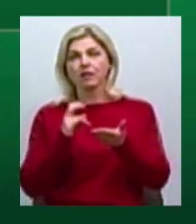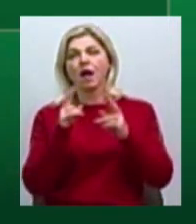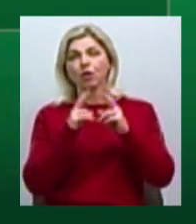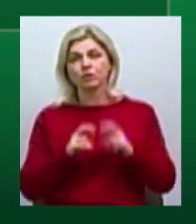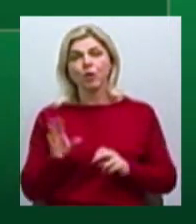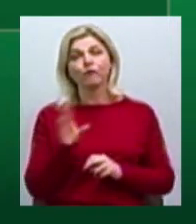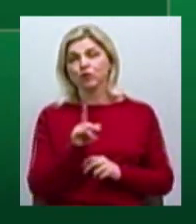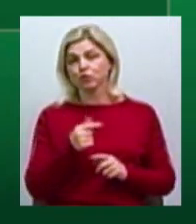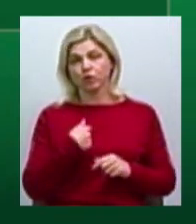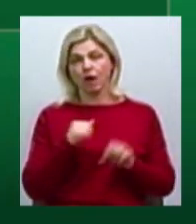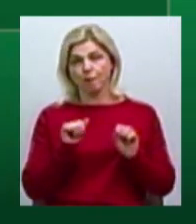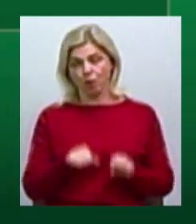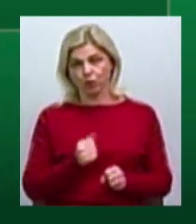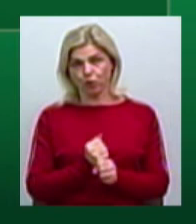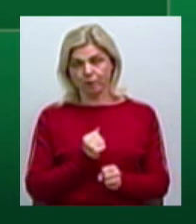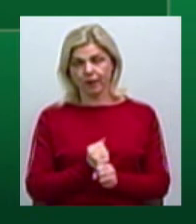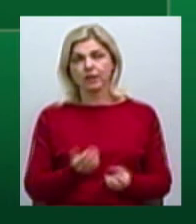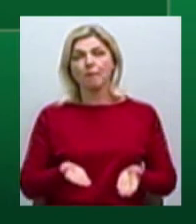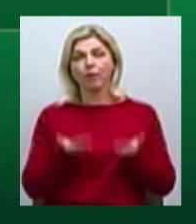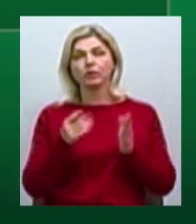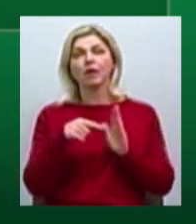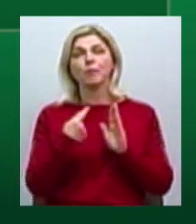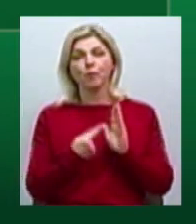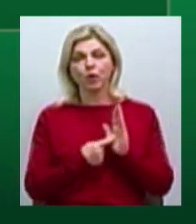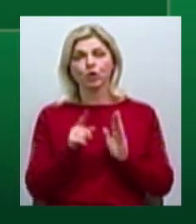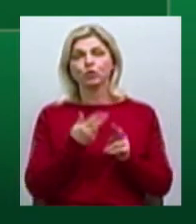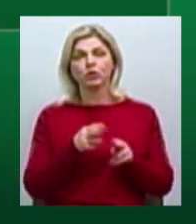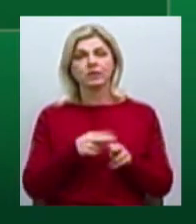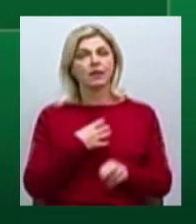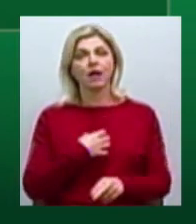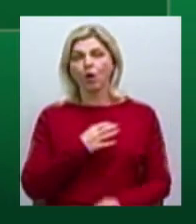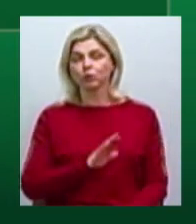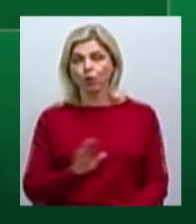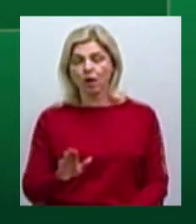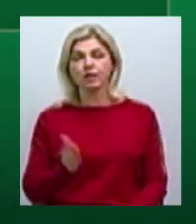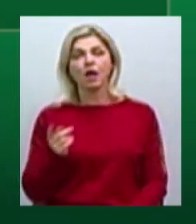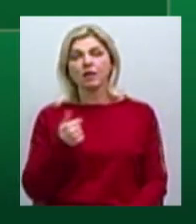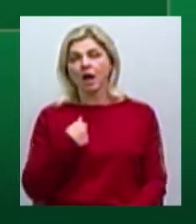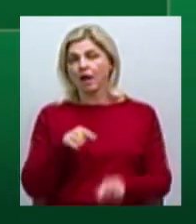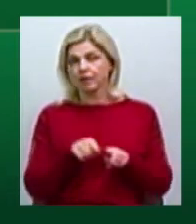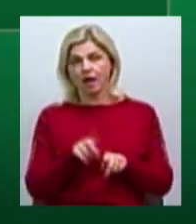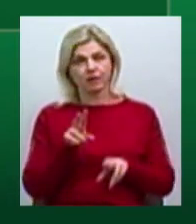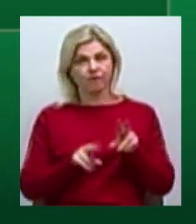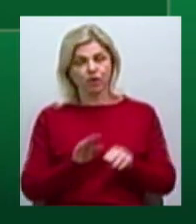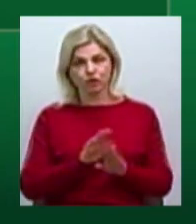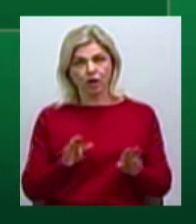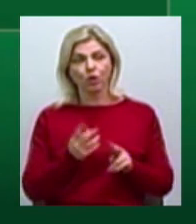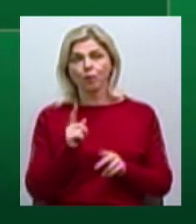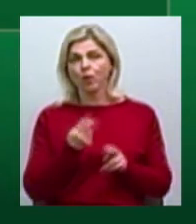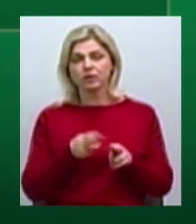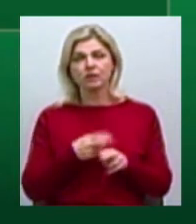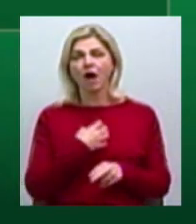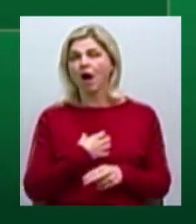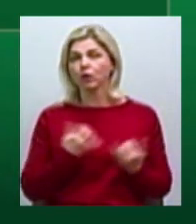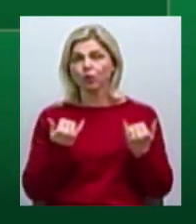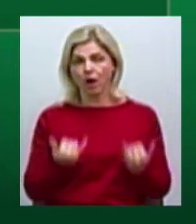зробити. Порушувалось питання, що ця пропозиція вже не актуальна. Втім, я так не вважаю, тому що це надто актуальне